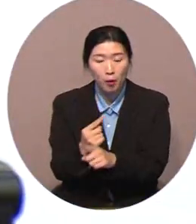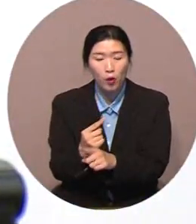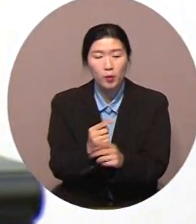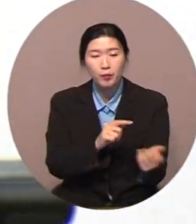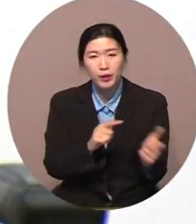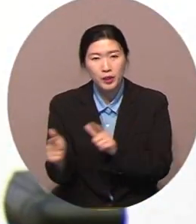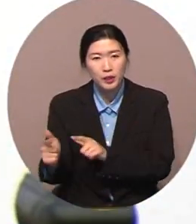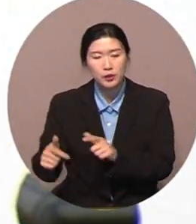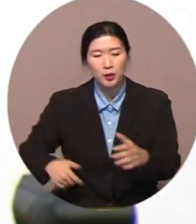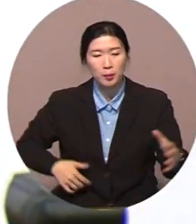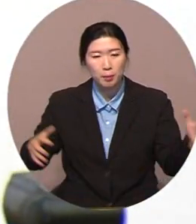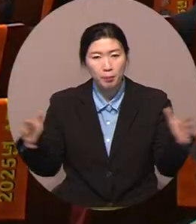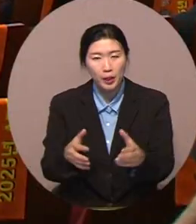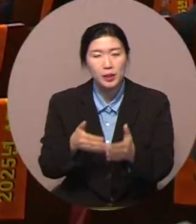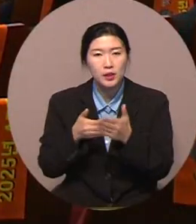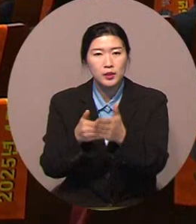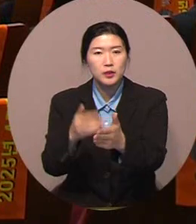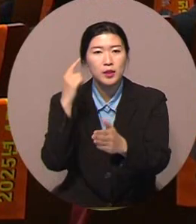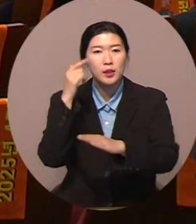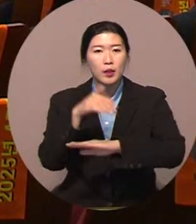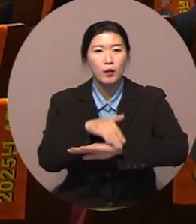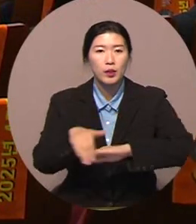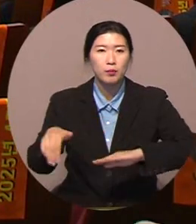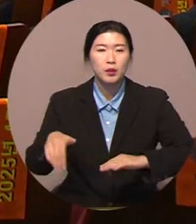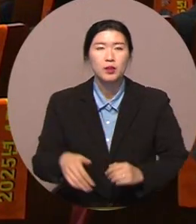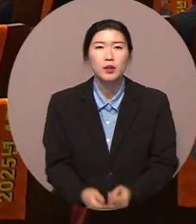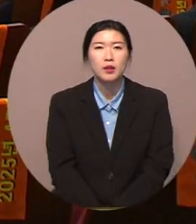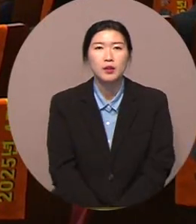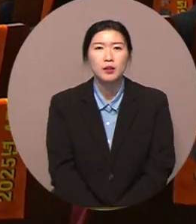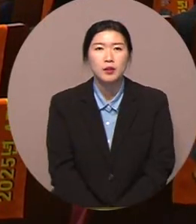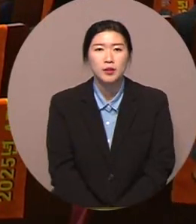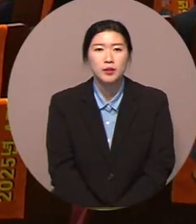주도의 국가균형 발전 추진에 공동 노력할 방침입니다